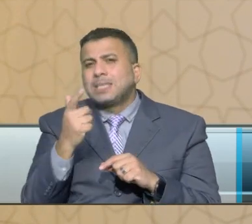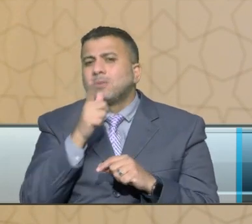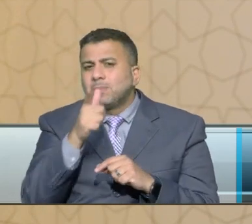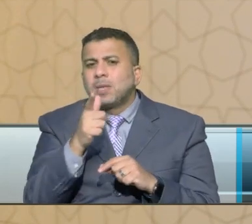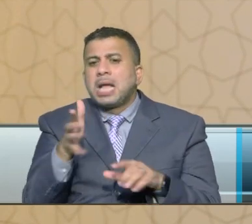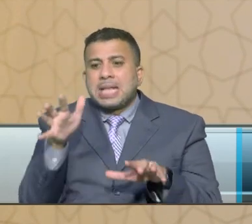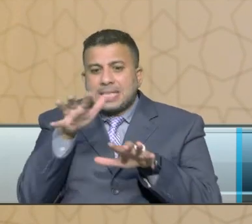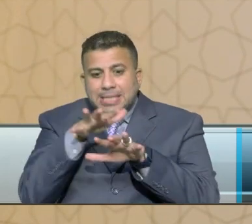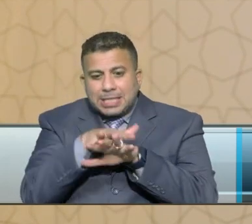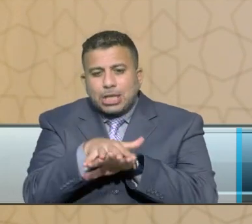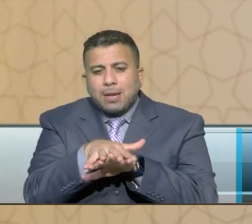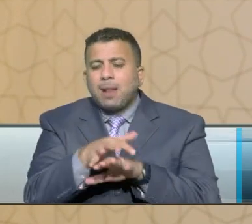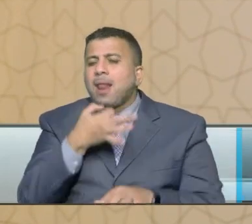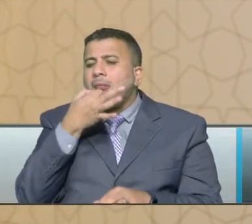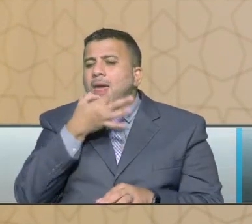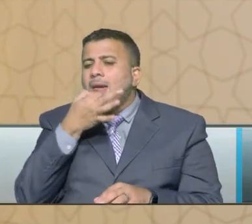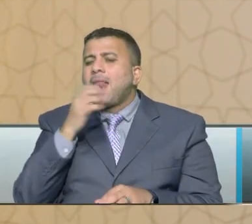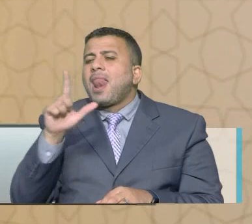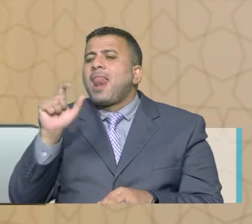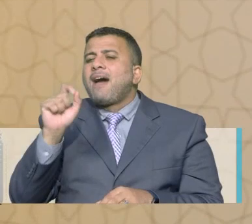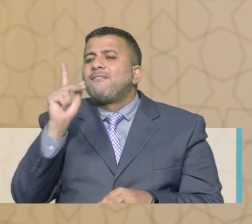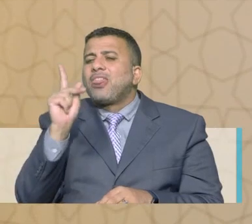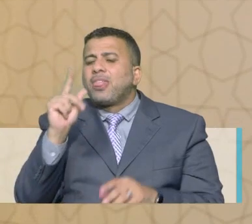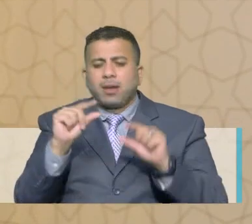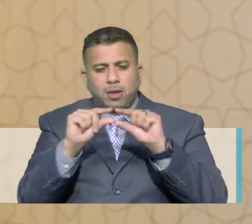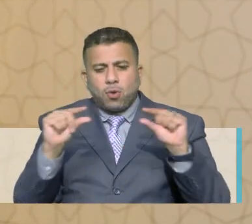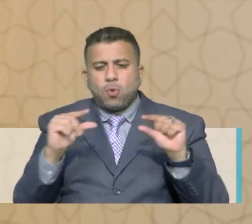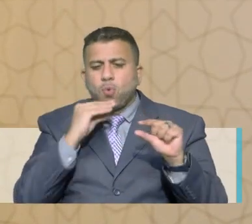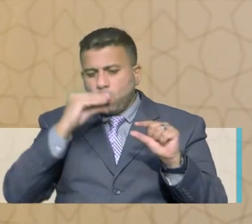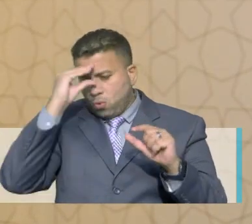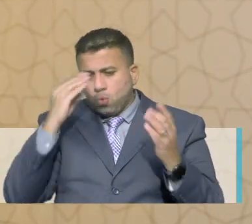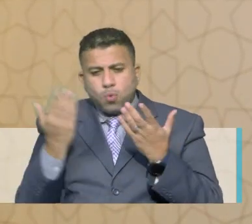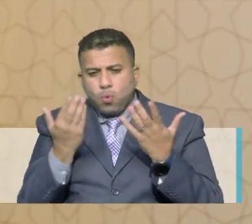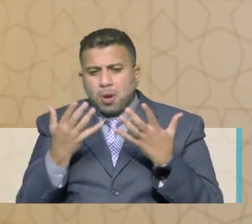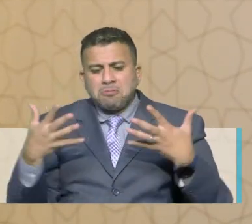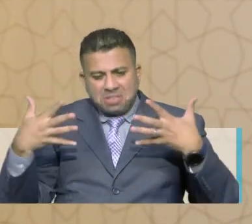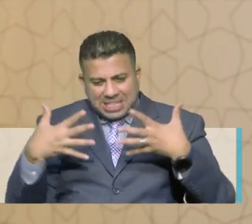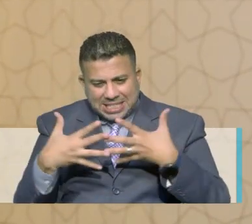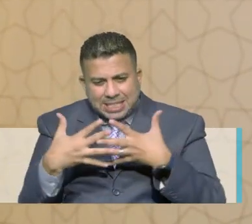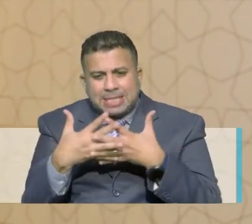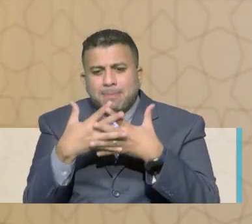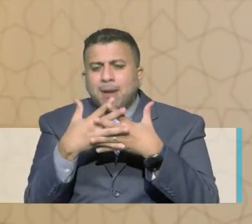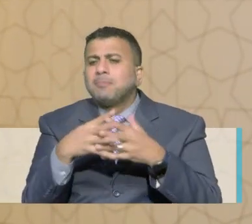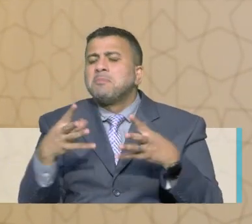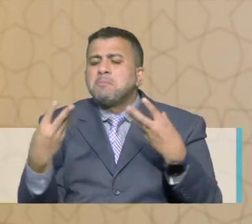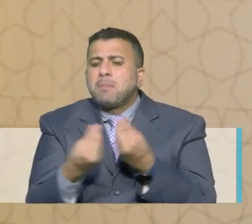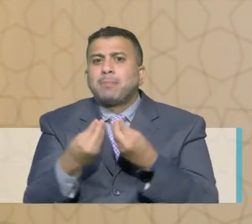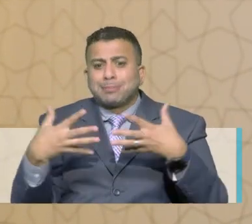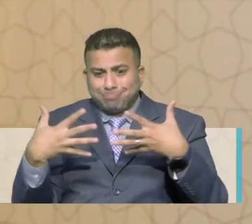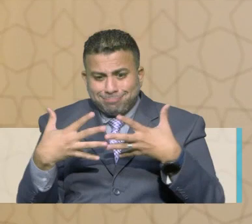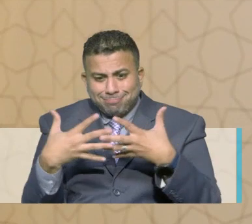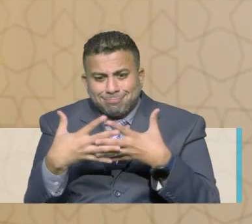انسجام الالفاظ في الصوره القرانيه كيف تنسجم هذه الالفاظ مع بعضها